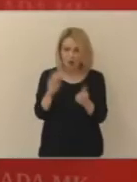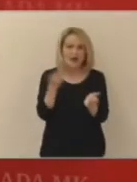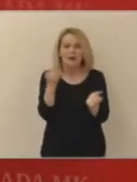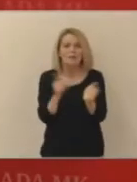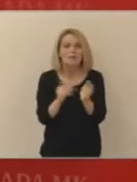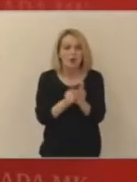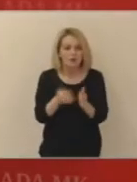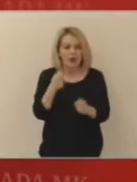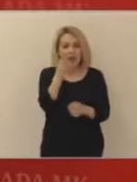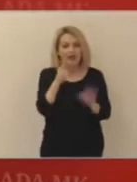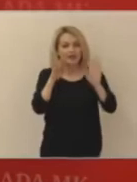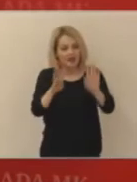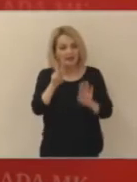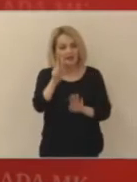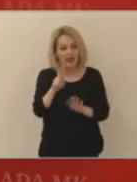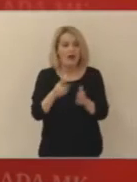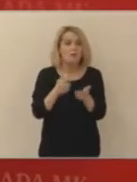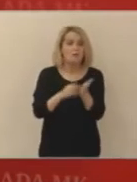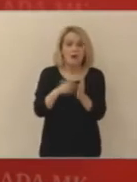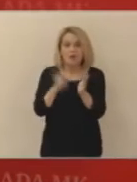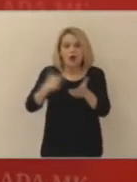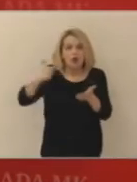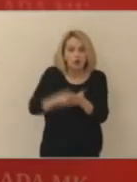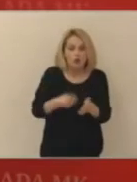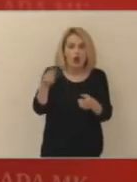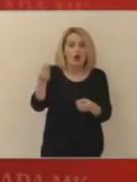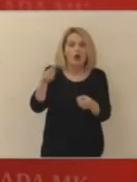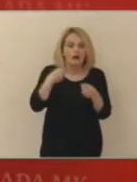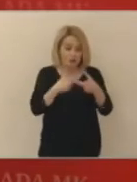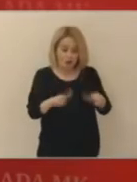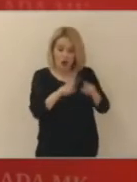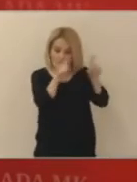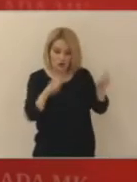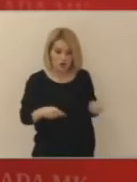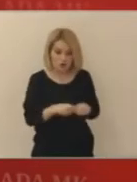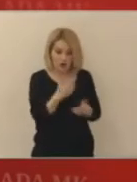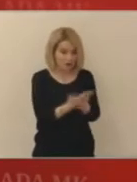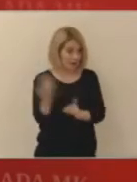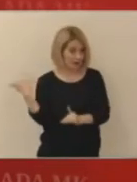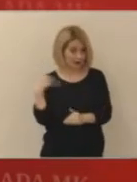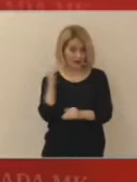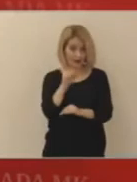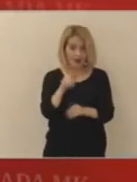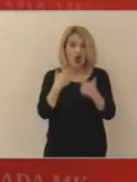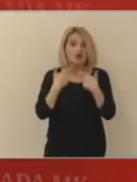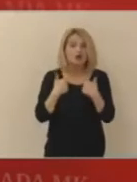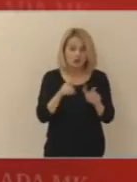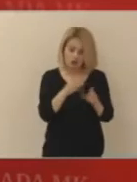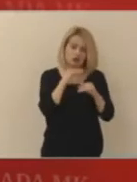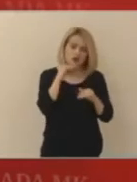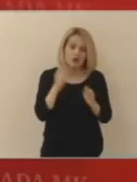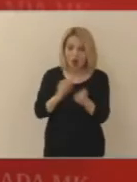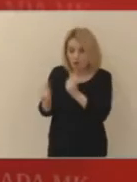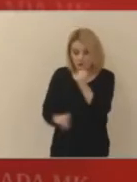бројот 192, ниту да бараат дополнителна дозвола, ова што во претходните случаи го наведовме, туку тие е доволно да се упатат до